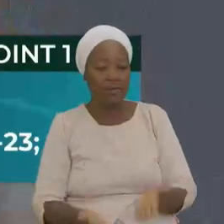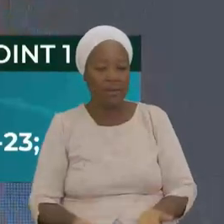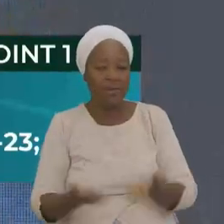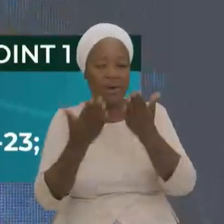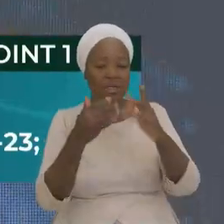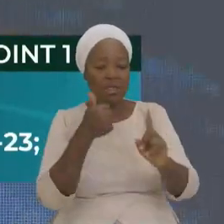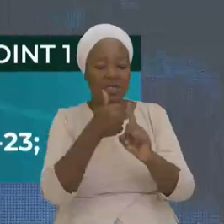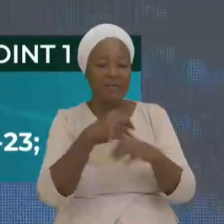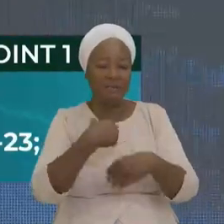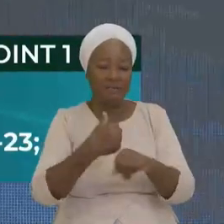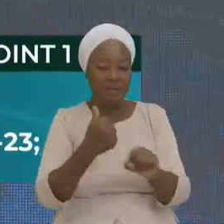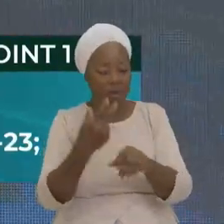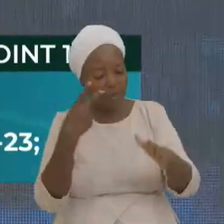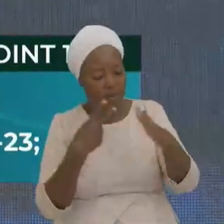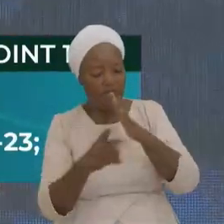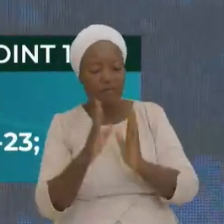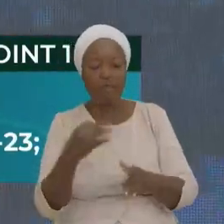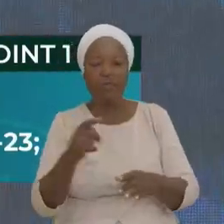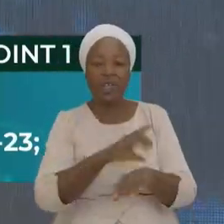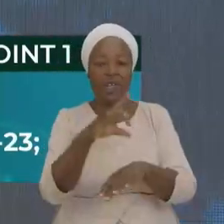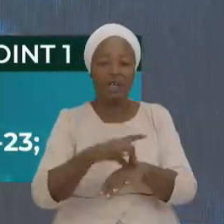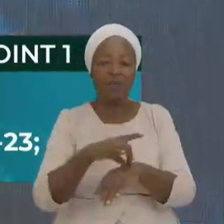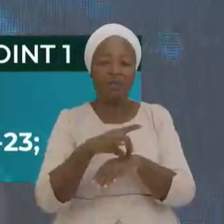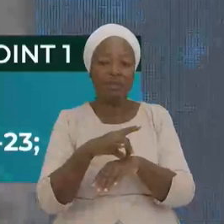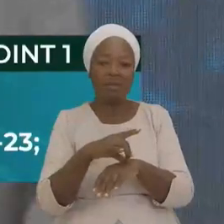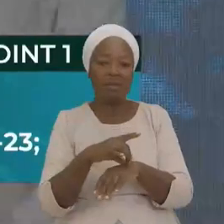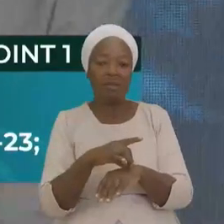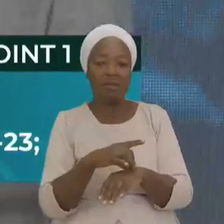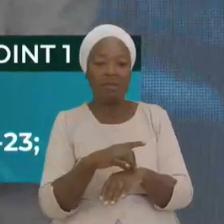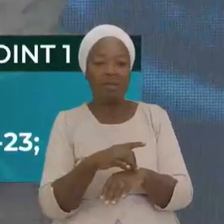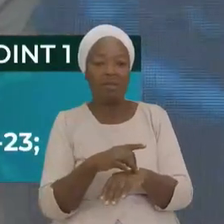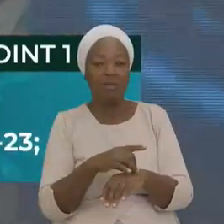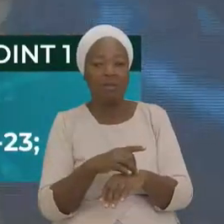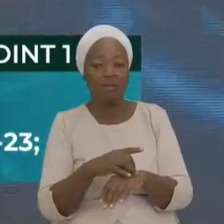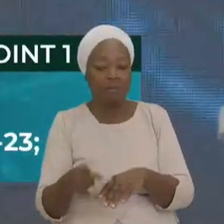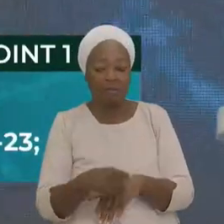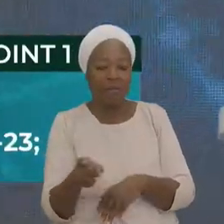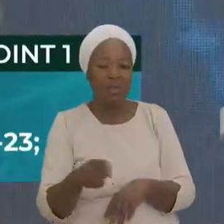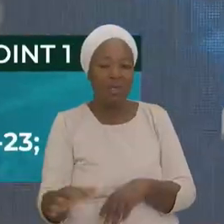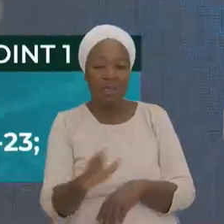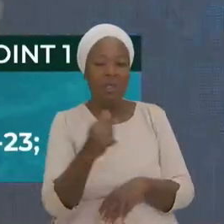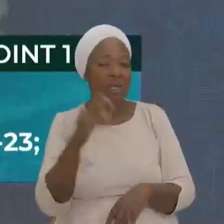Ils écoutent des prophètes autoproclamés, autosuscités.